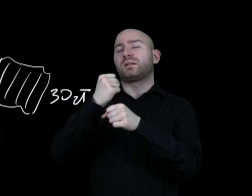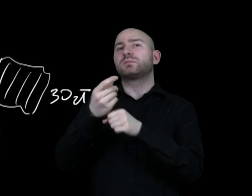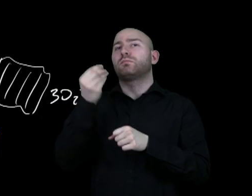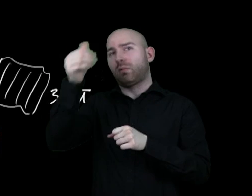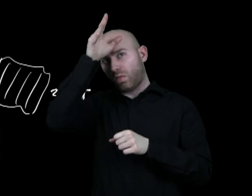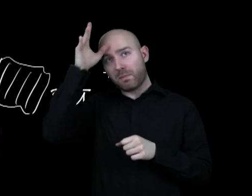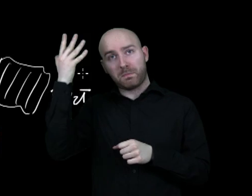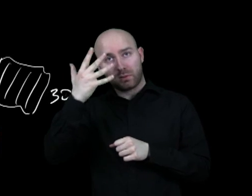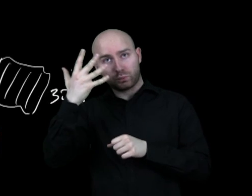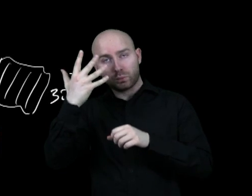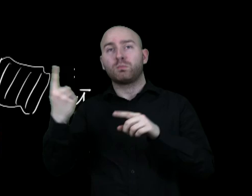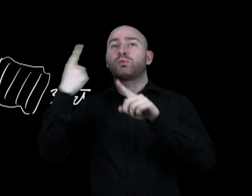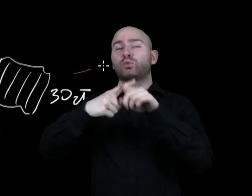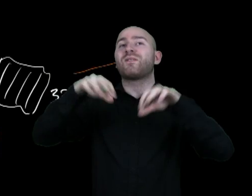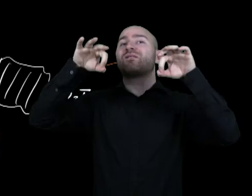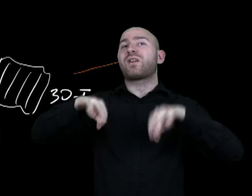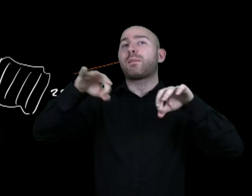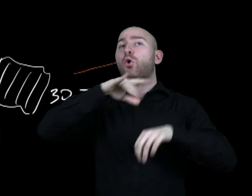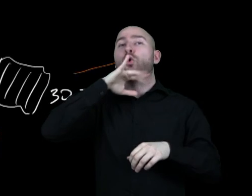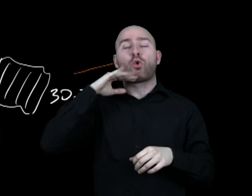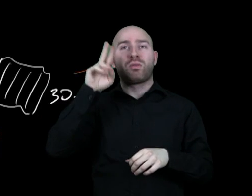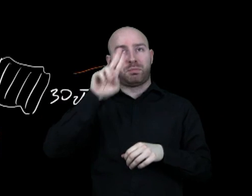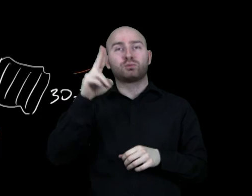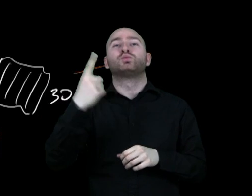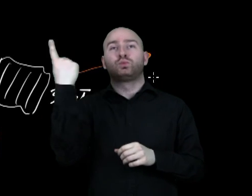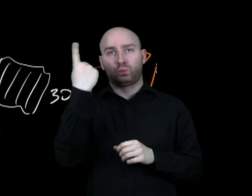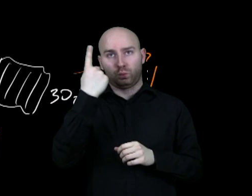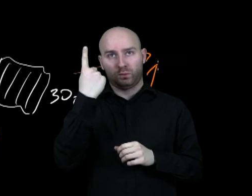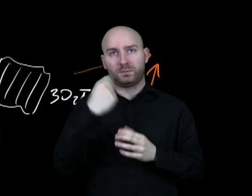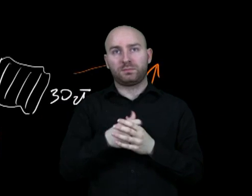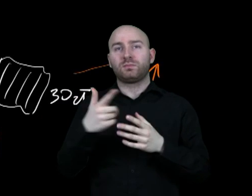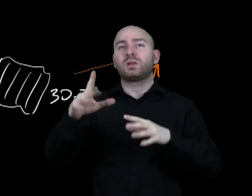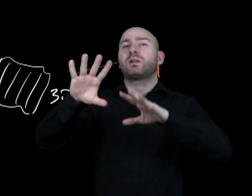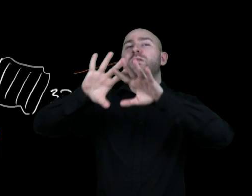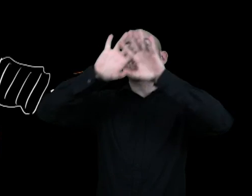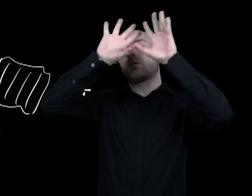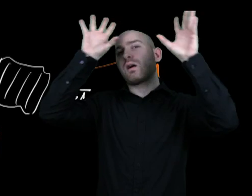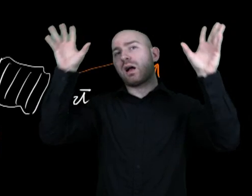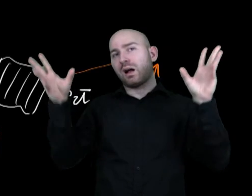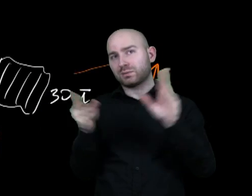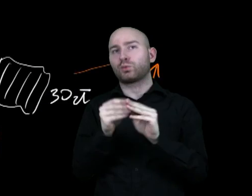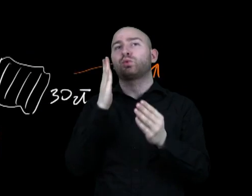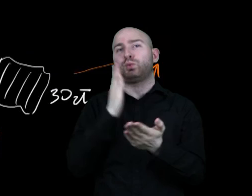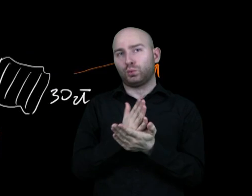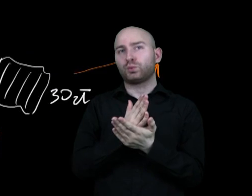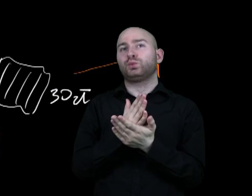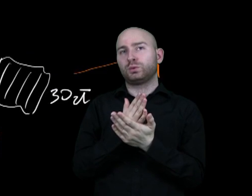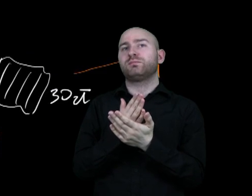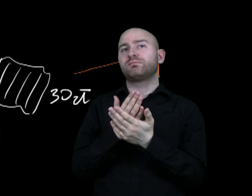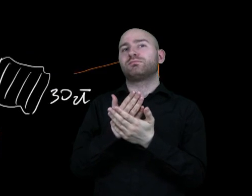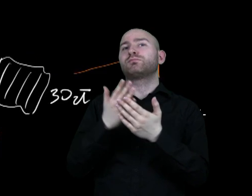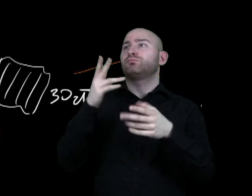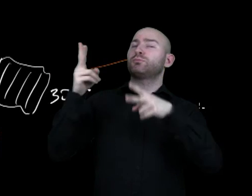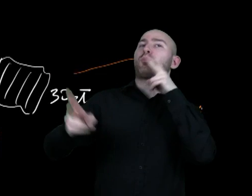jest warta 5 zł. Praca warta 5 zł. I dołożymy jeszcze